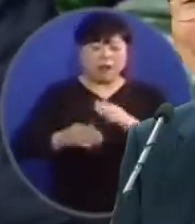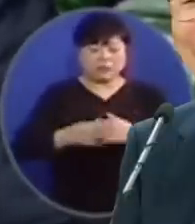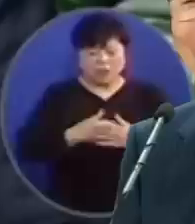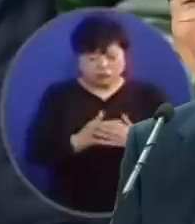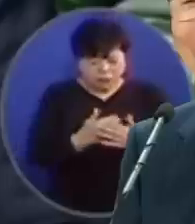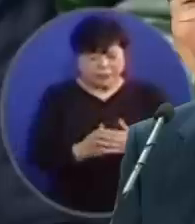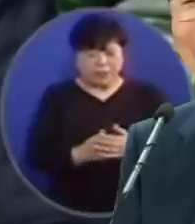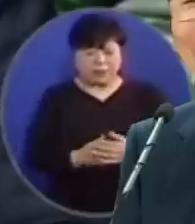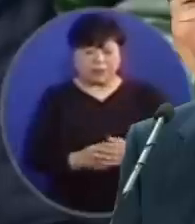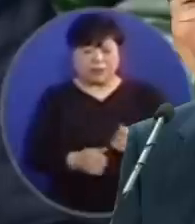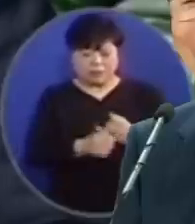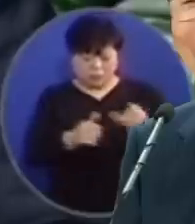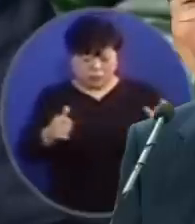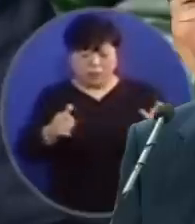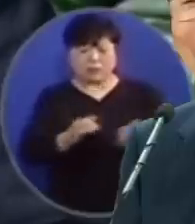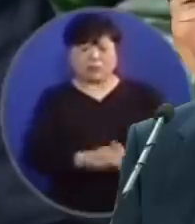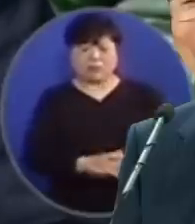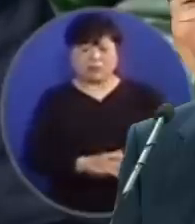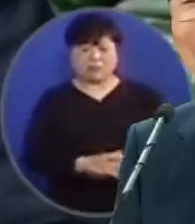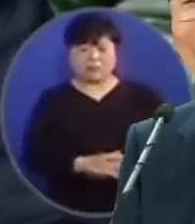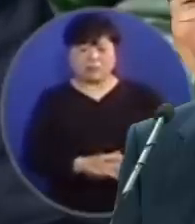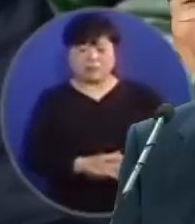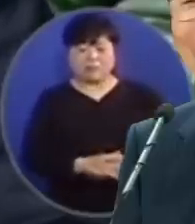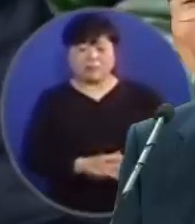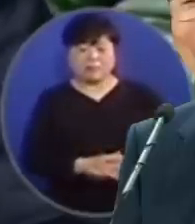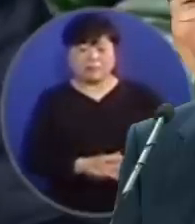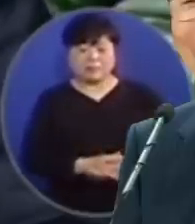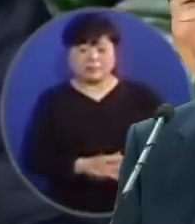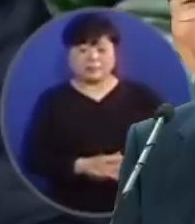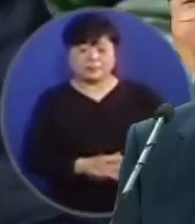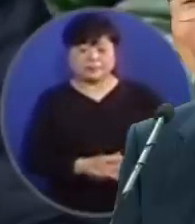불안하니까 가정이 파탄에 이르지 않아요?